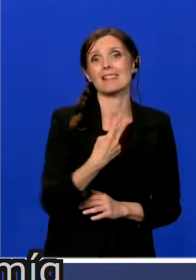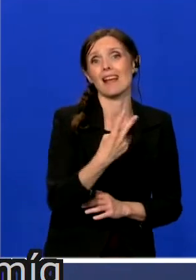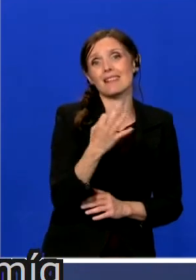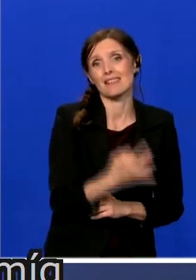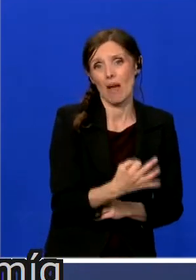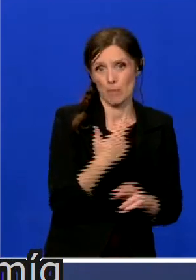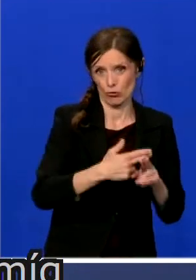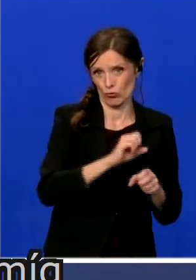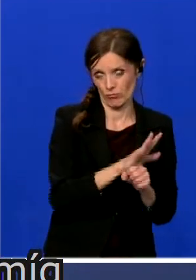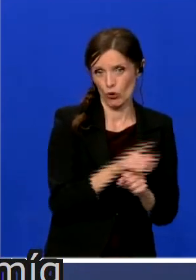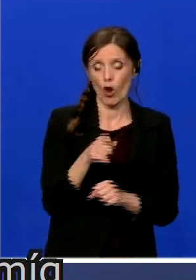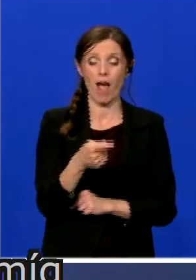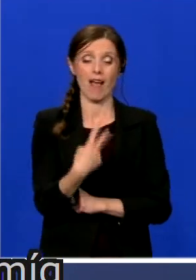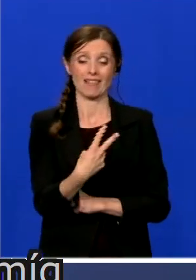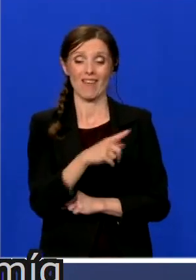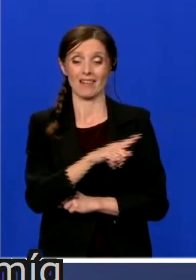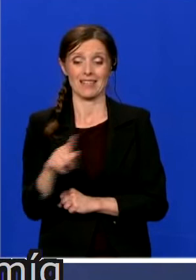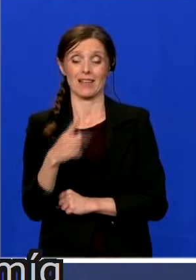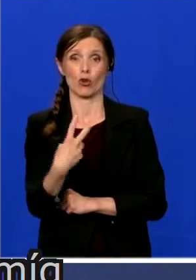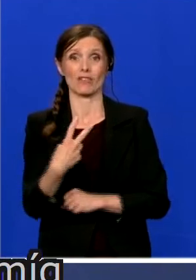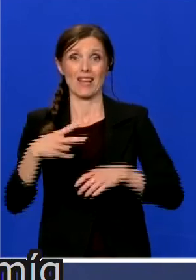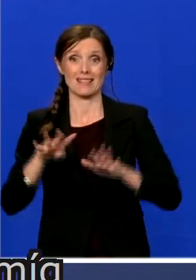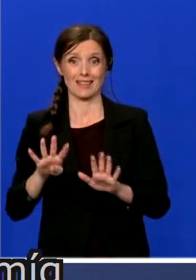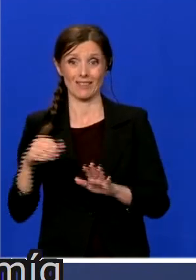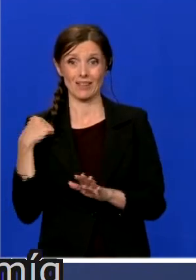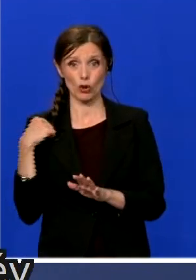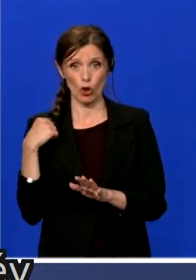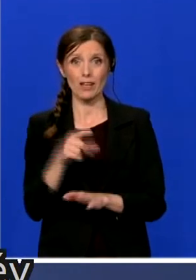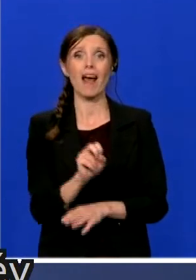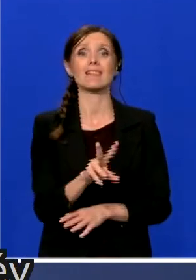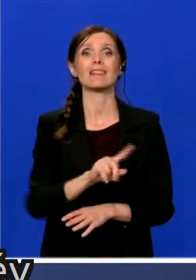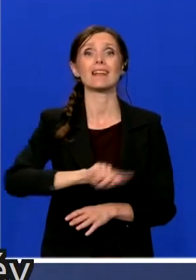3,2%. Od 20 do 29 godina bilo je